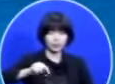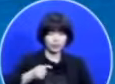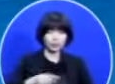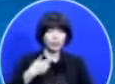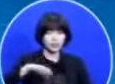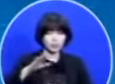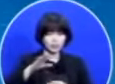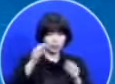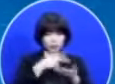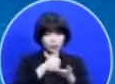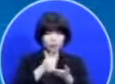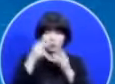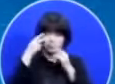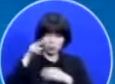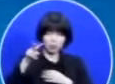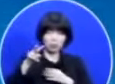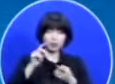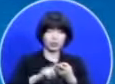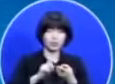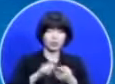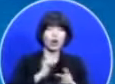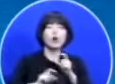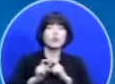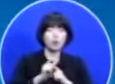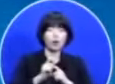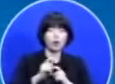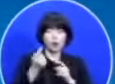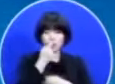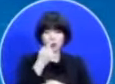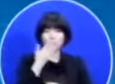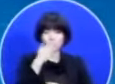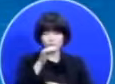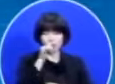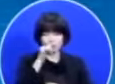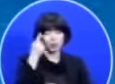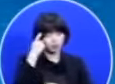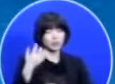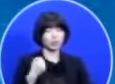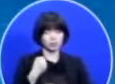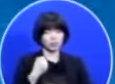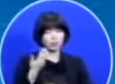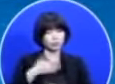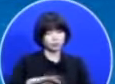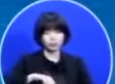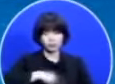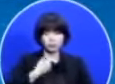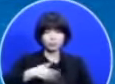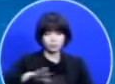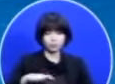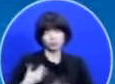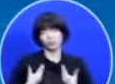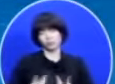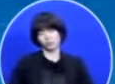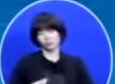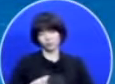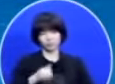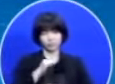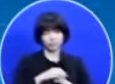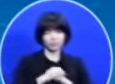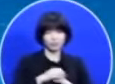더 많은 것을 배울 수 있을 거라고 생각을 했습니다 근데 솔직히 가서 실망했습니다 성 프랜시스